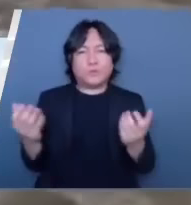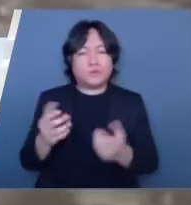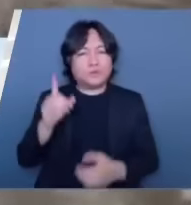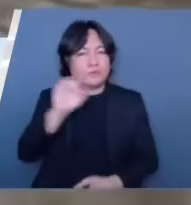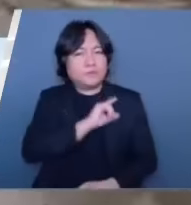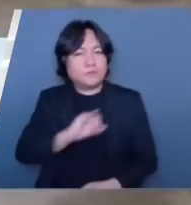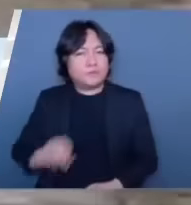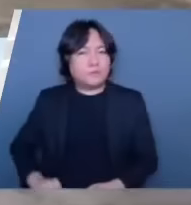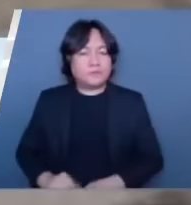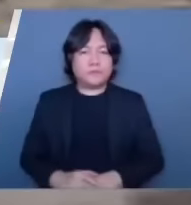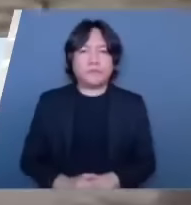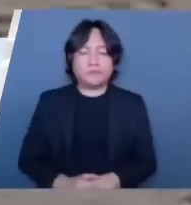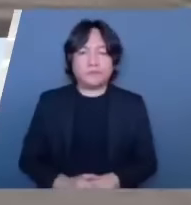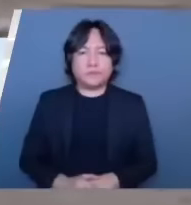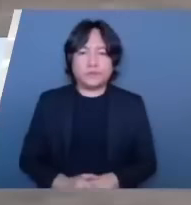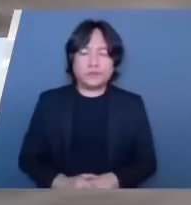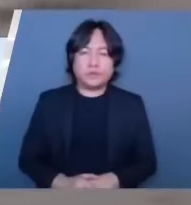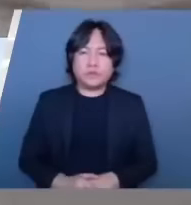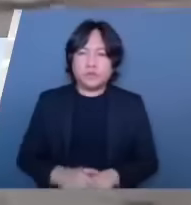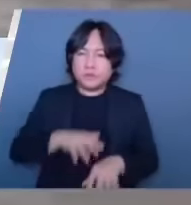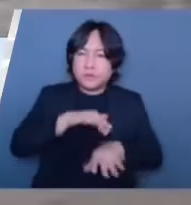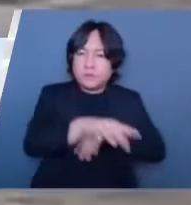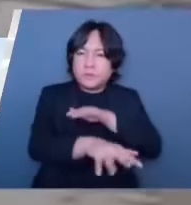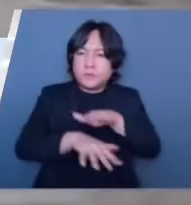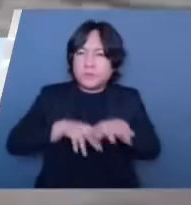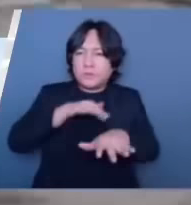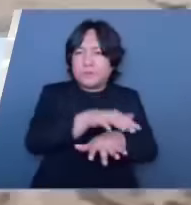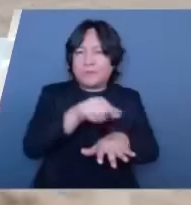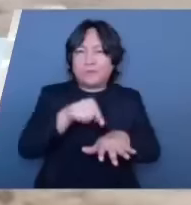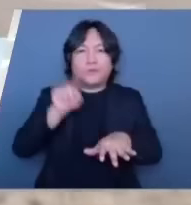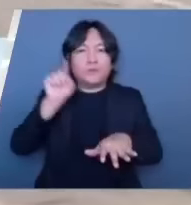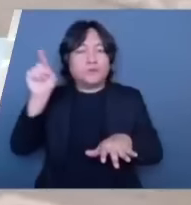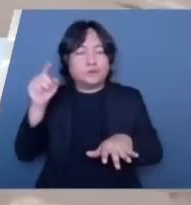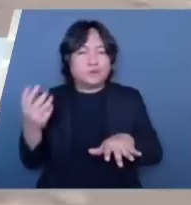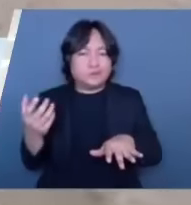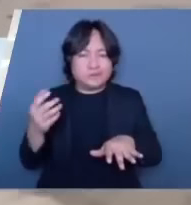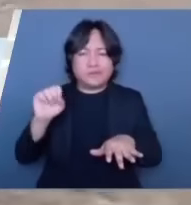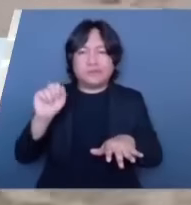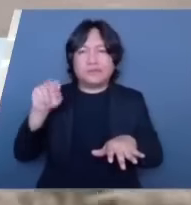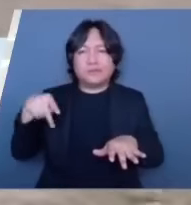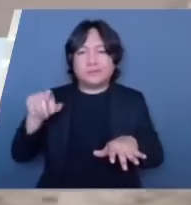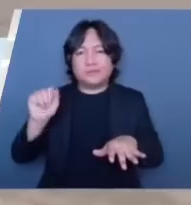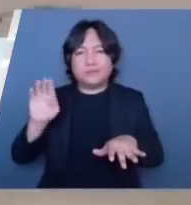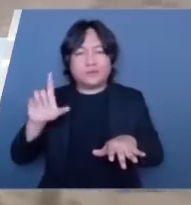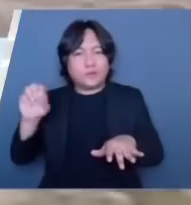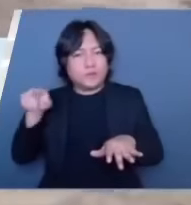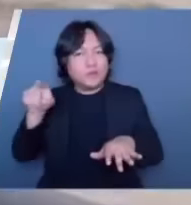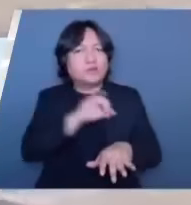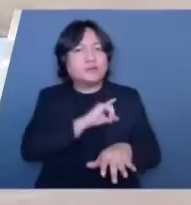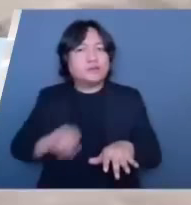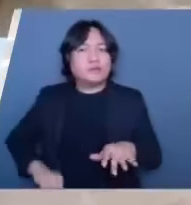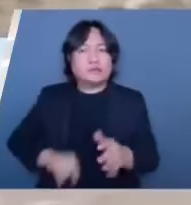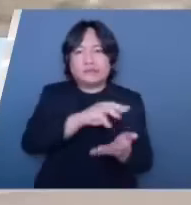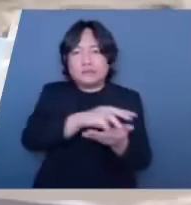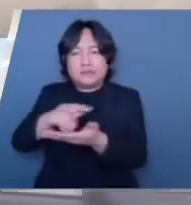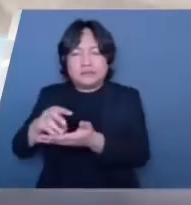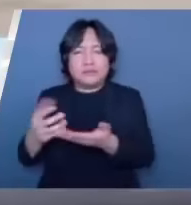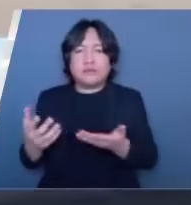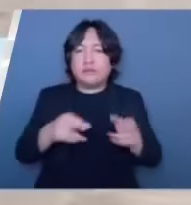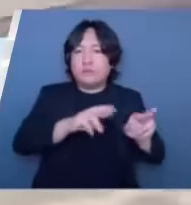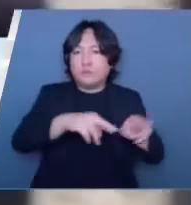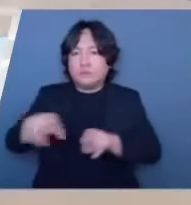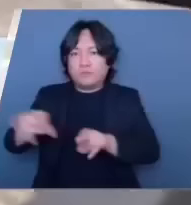Lumagasa naman ang tubig sa bahagi ng San Pablo Cabagan Irrigation System. Pati sa umapaw na pinakanawan dito Mawini River sa Antagan,